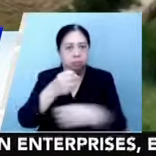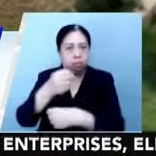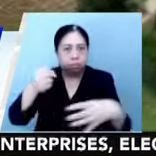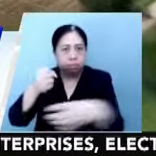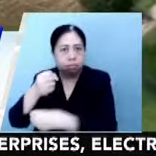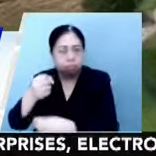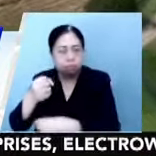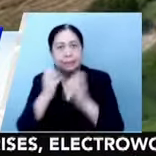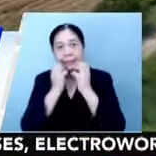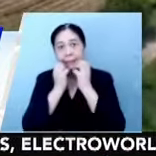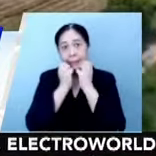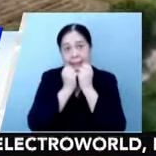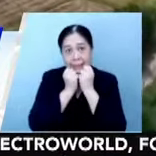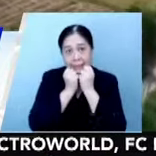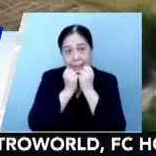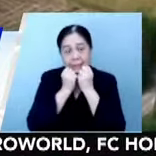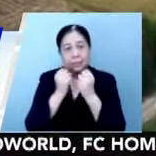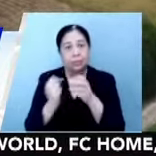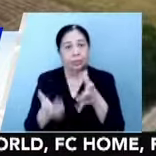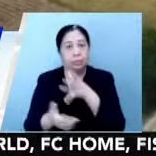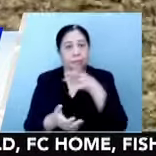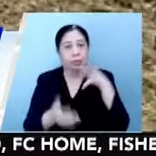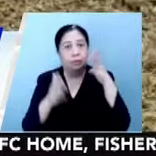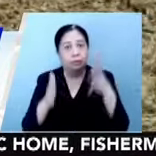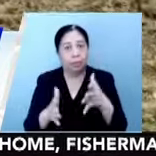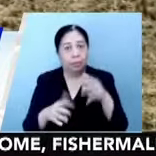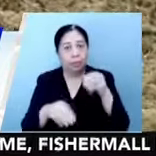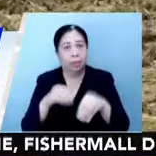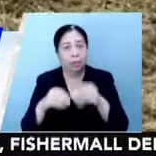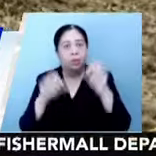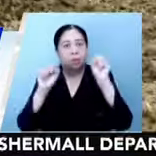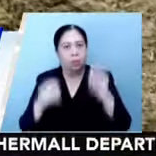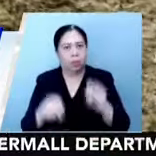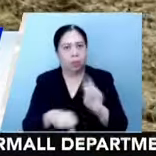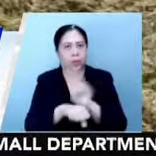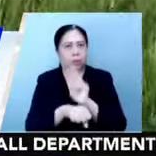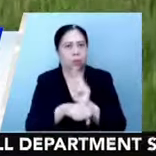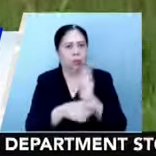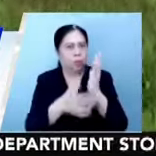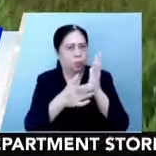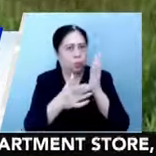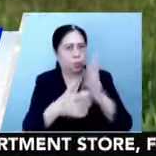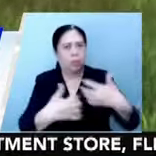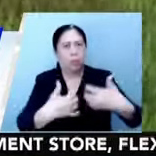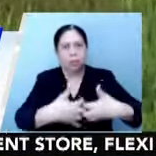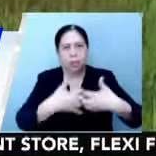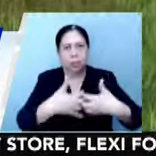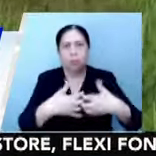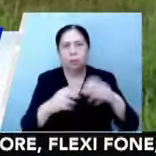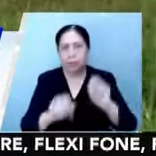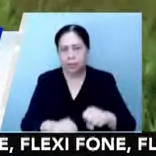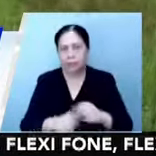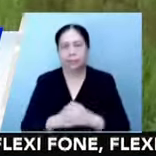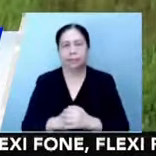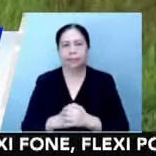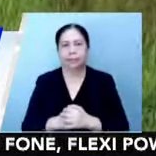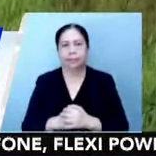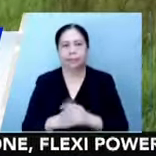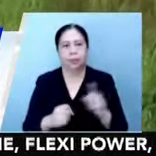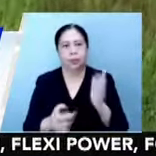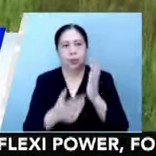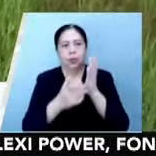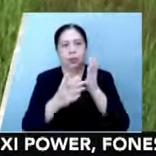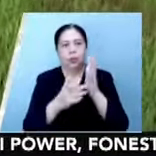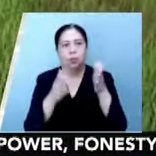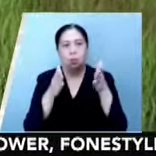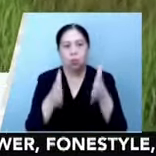makatipid ang mga magsasaka, pwede silang gumamit ng mga makinarya at equipment. Isa ito sa mga makabagong paraan